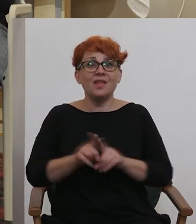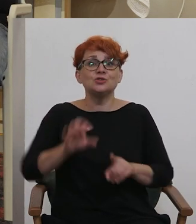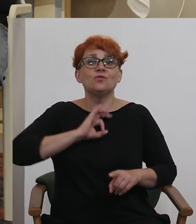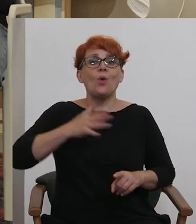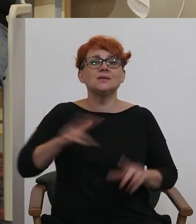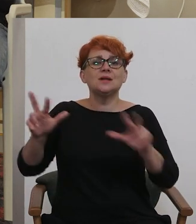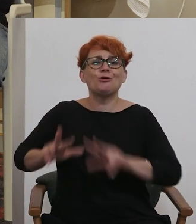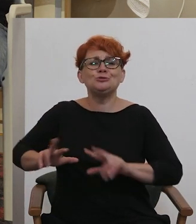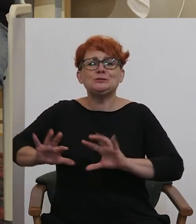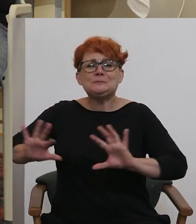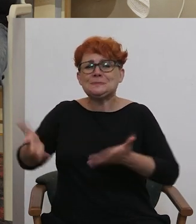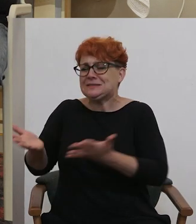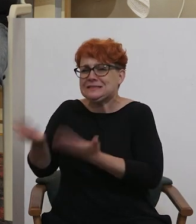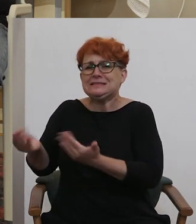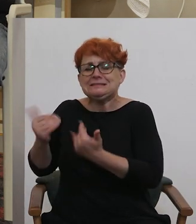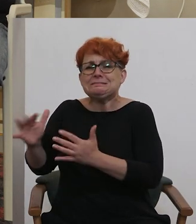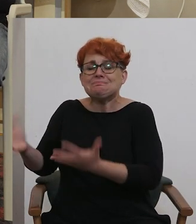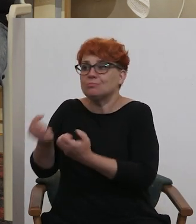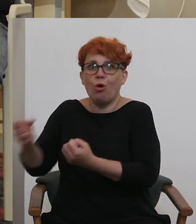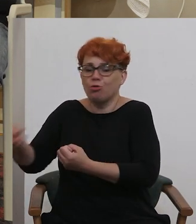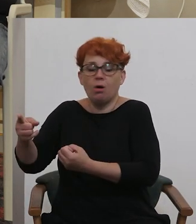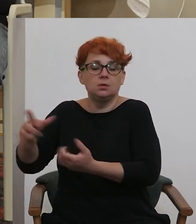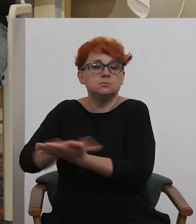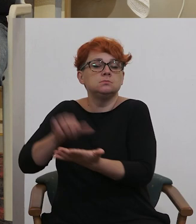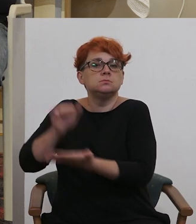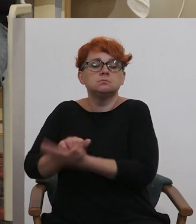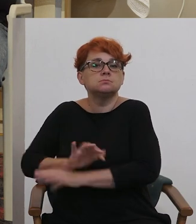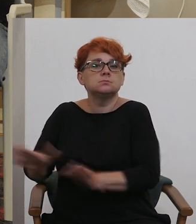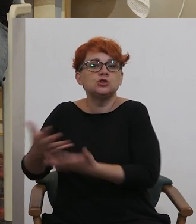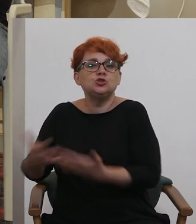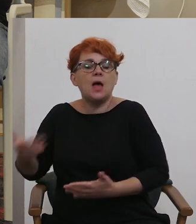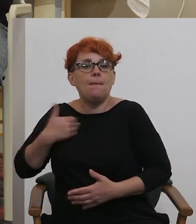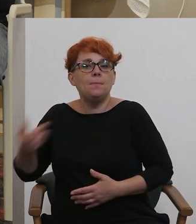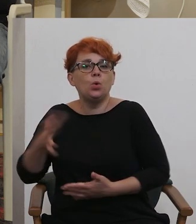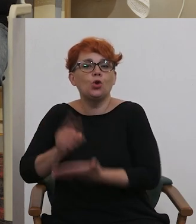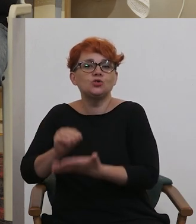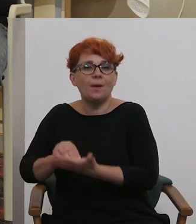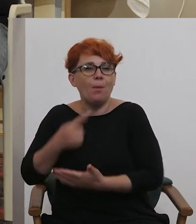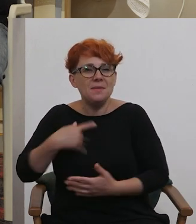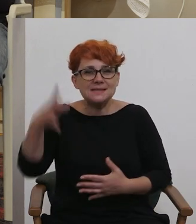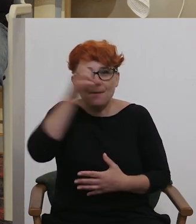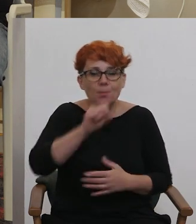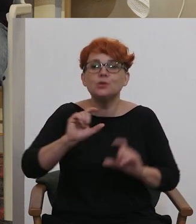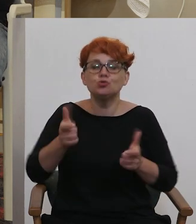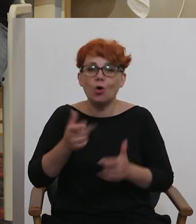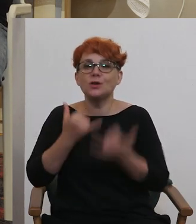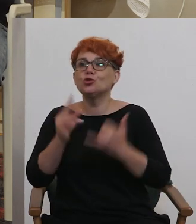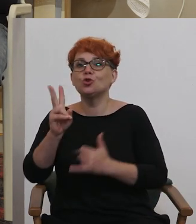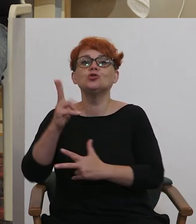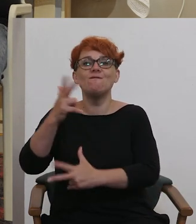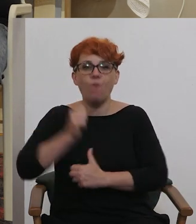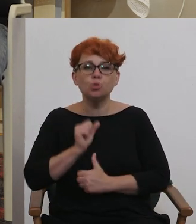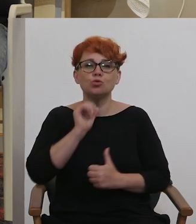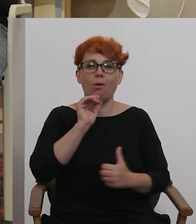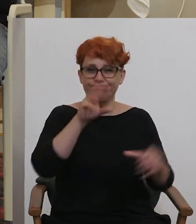rodziny z nieludzkiej ziemi, bo my zapominamy o tym, że ktoś tam szedł do wojska, do Sielc nad Oką,